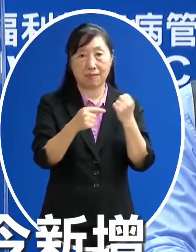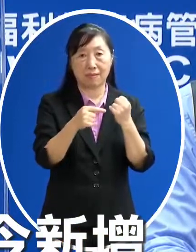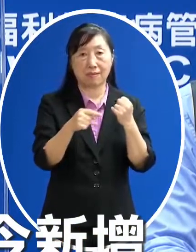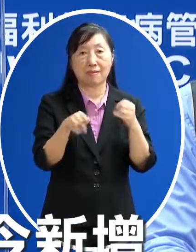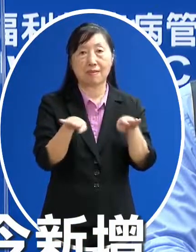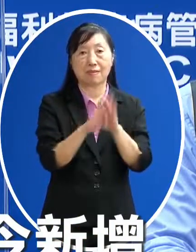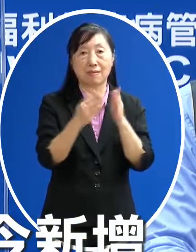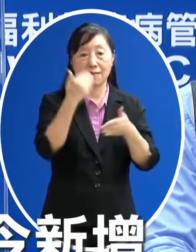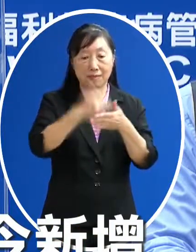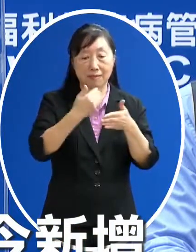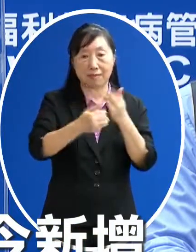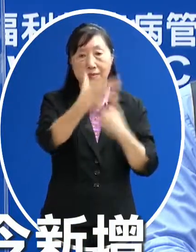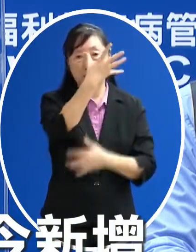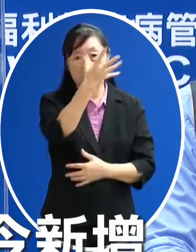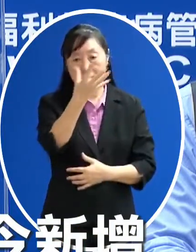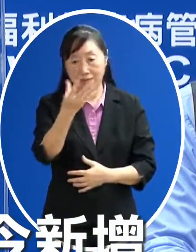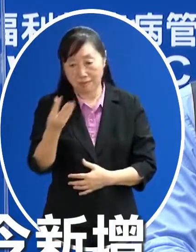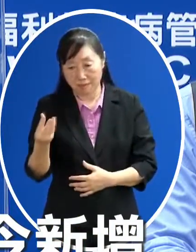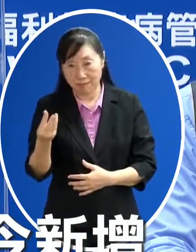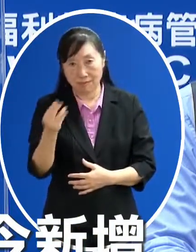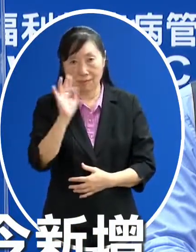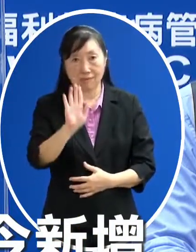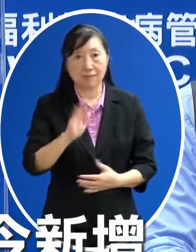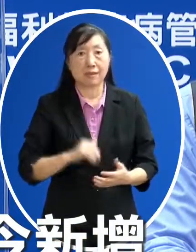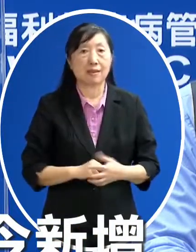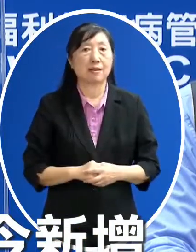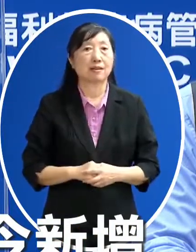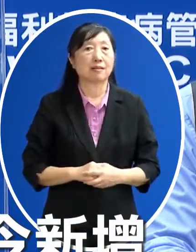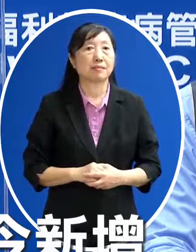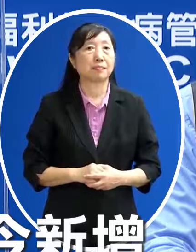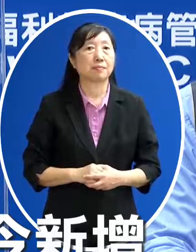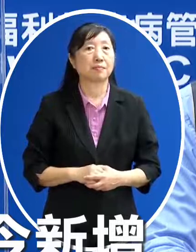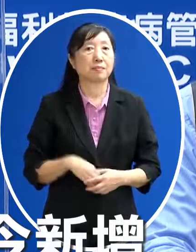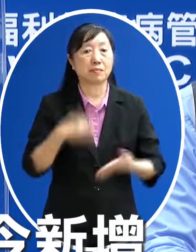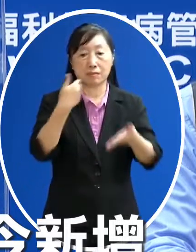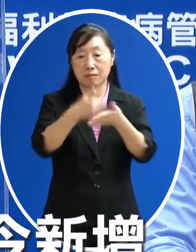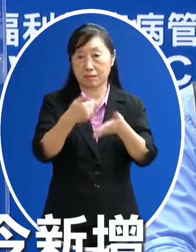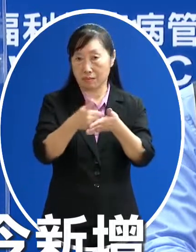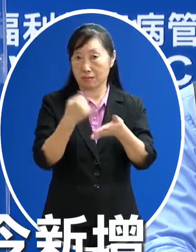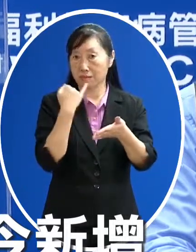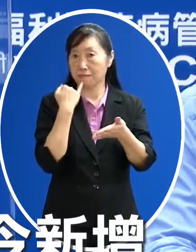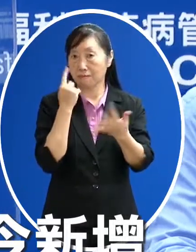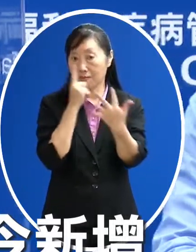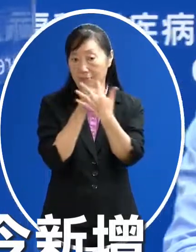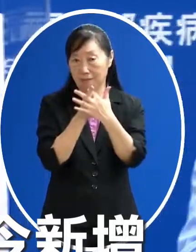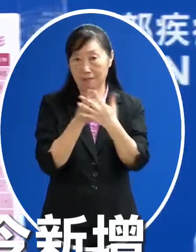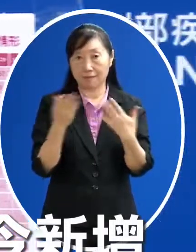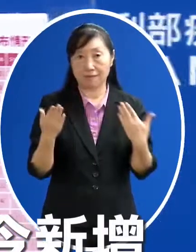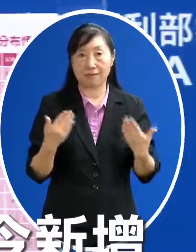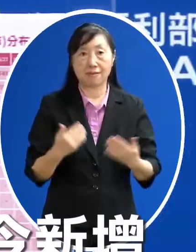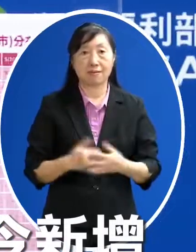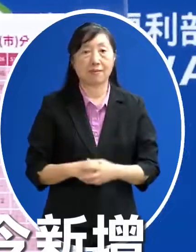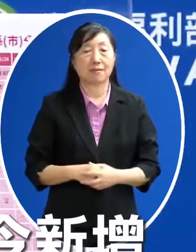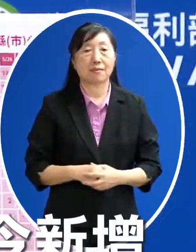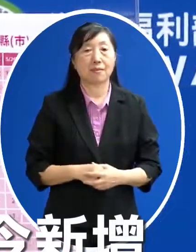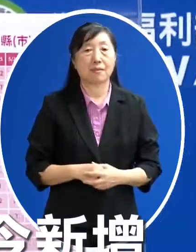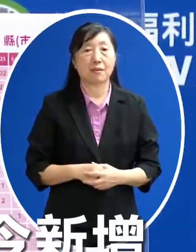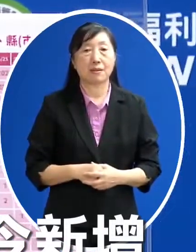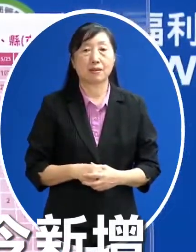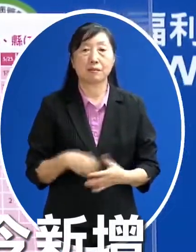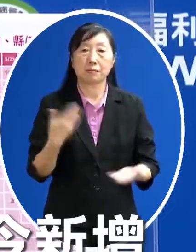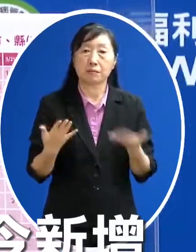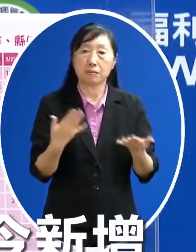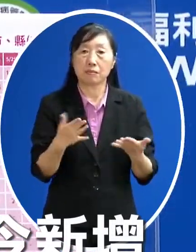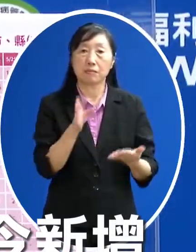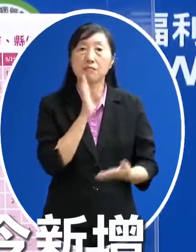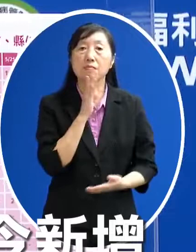好慢慢的哈就是缩小下来，因为在这个图表大家可以看得到，好，所以相对的哈，大概就